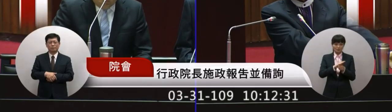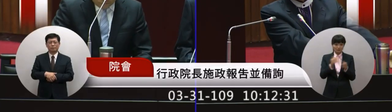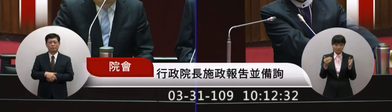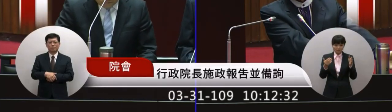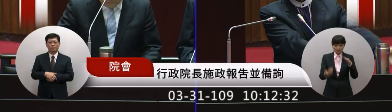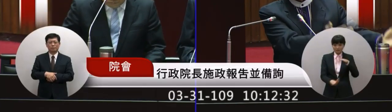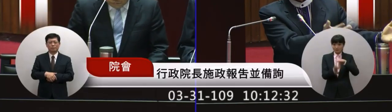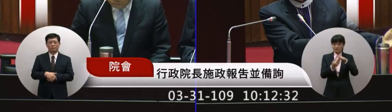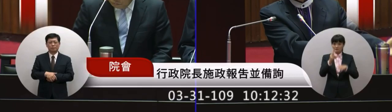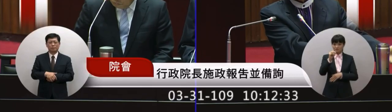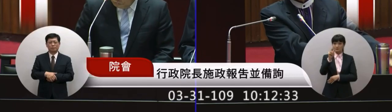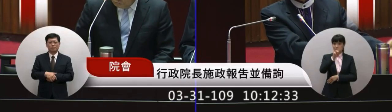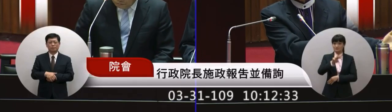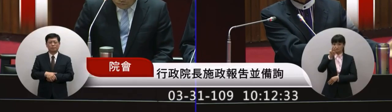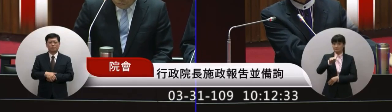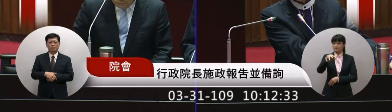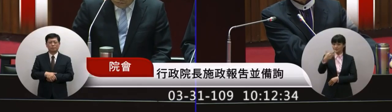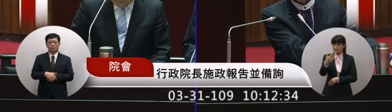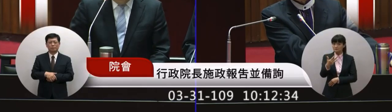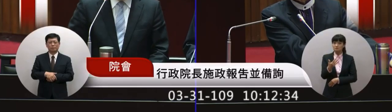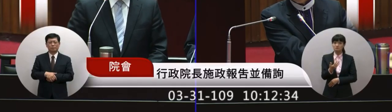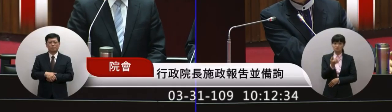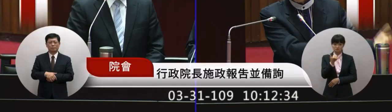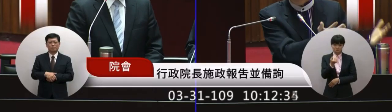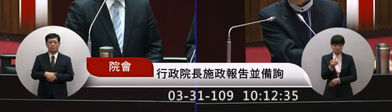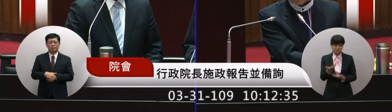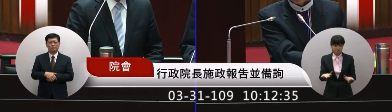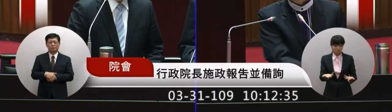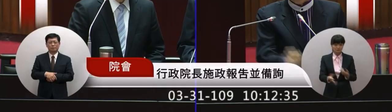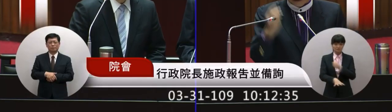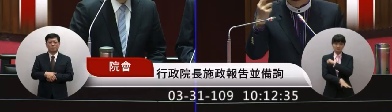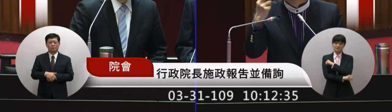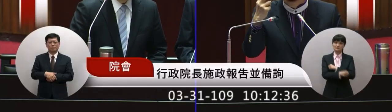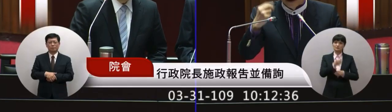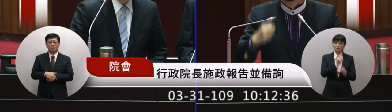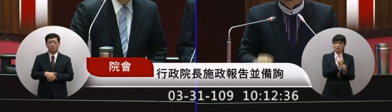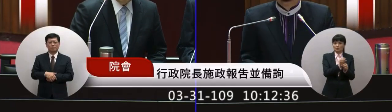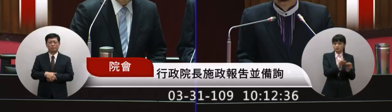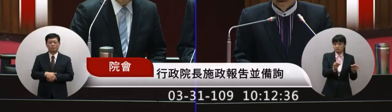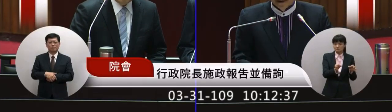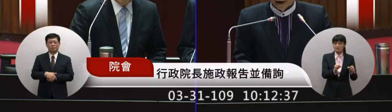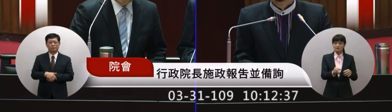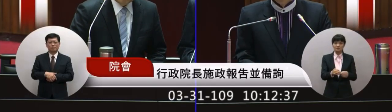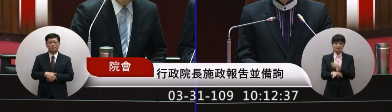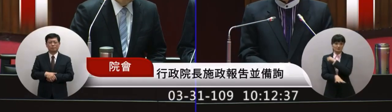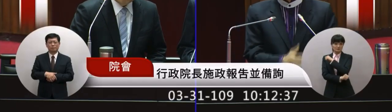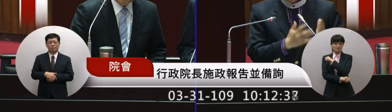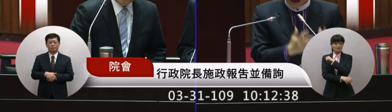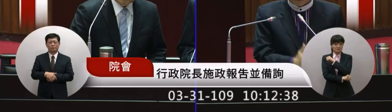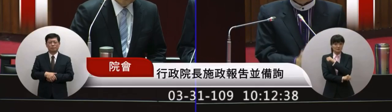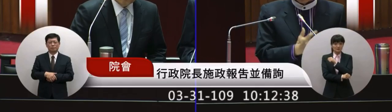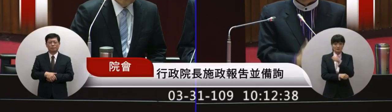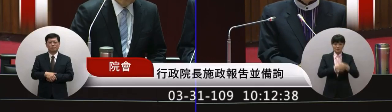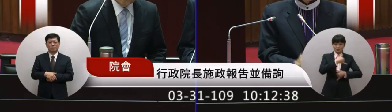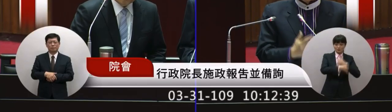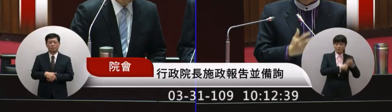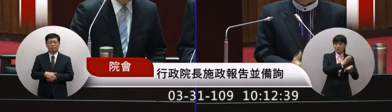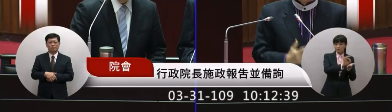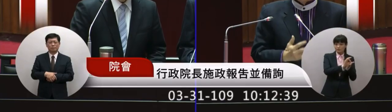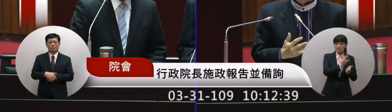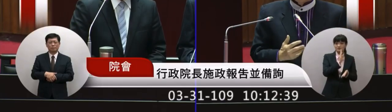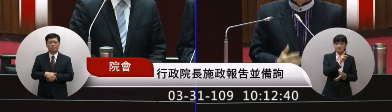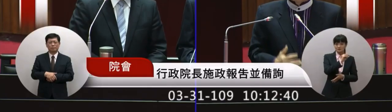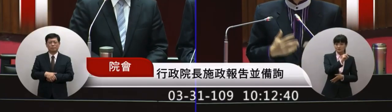本工资？就是基本的生活费，虽然基本生活费是22000啦，哈，啊，基本工资